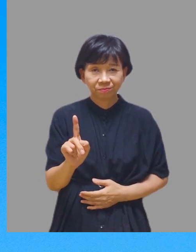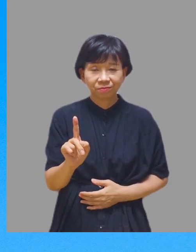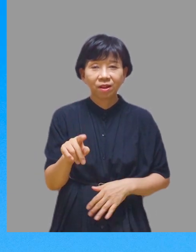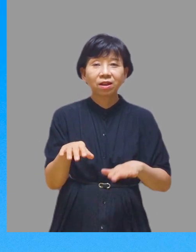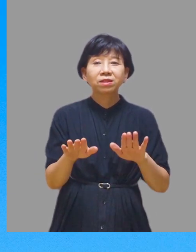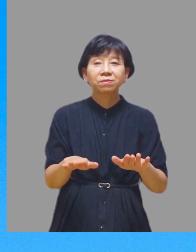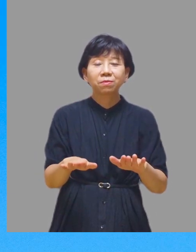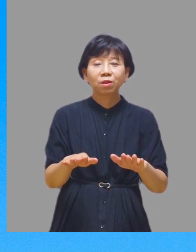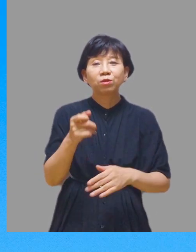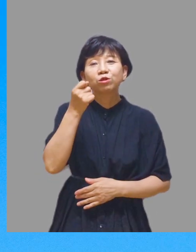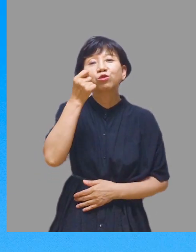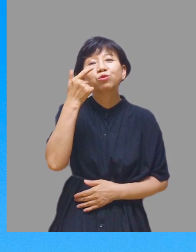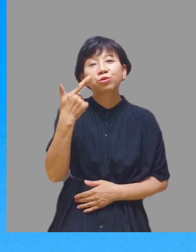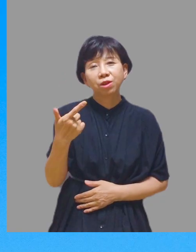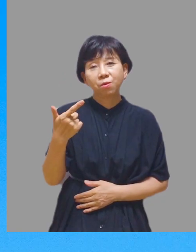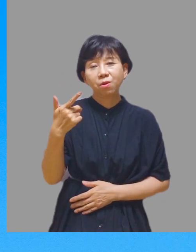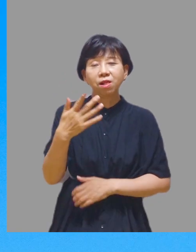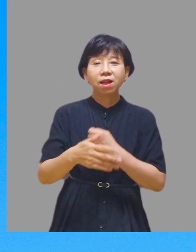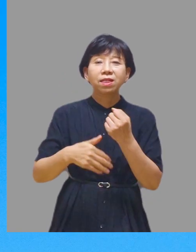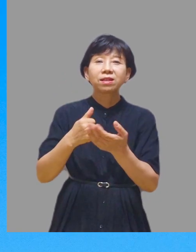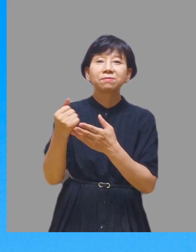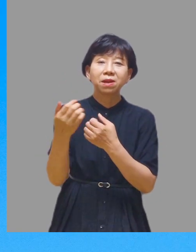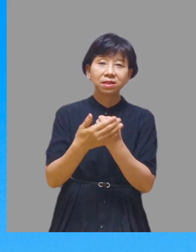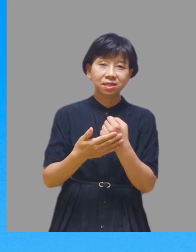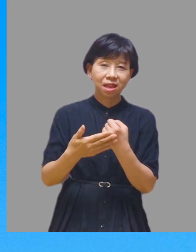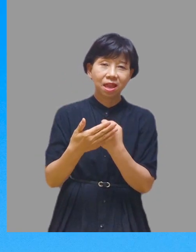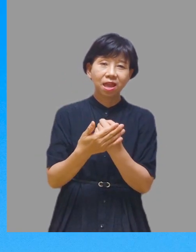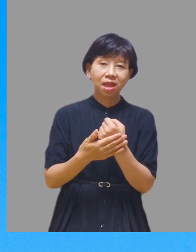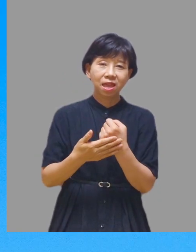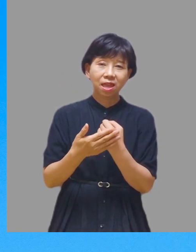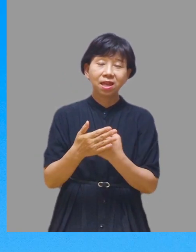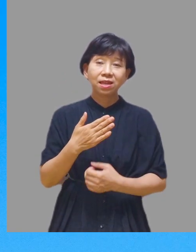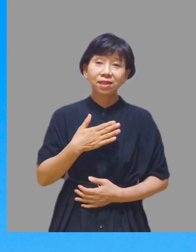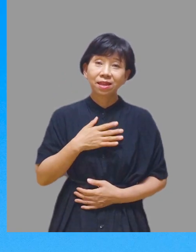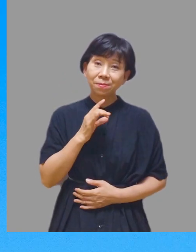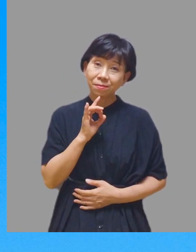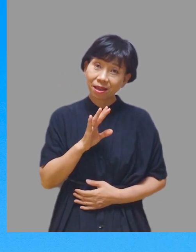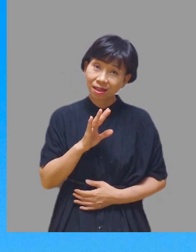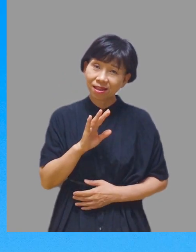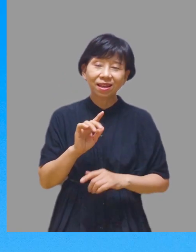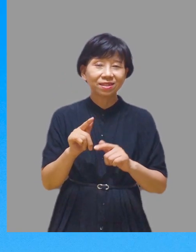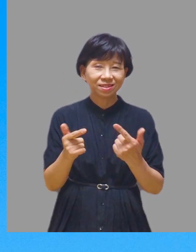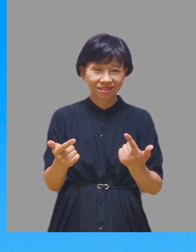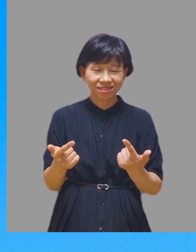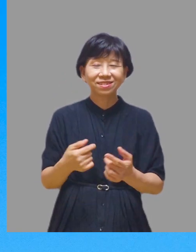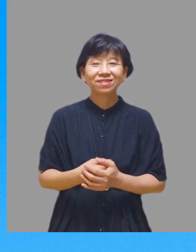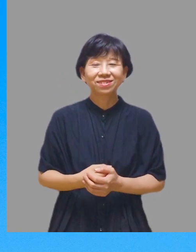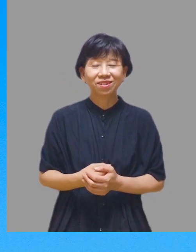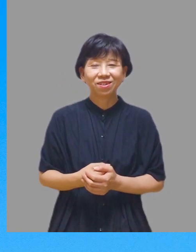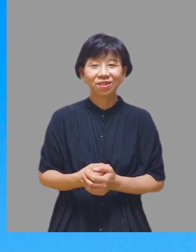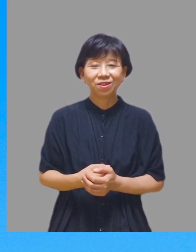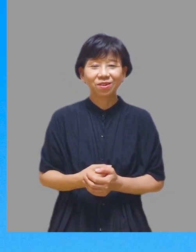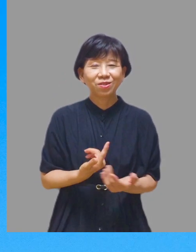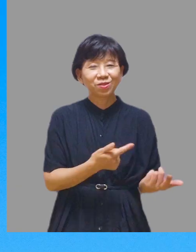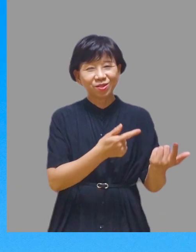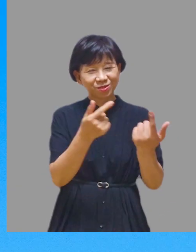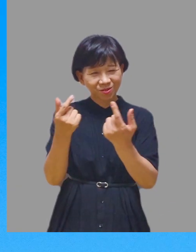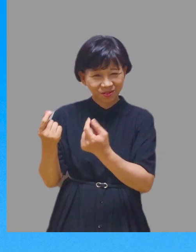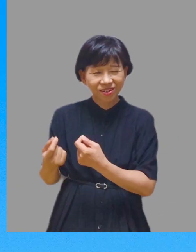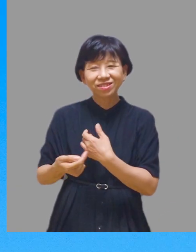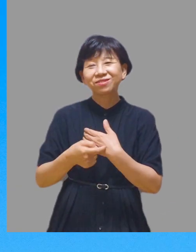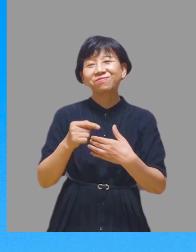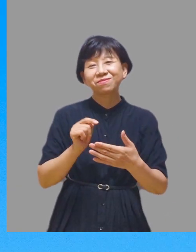이번 6달이 하나님의 은혜인데 저만 그런 게 아니고 우리 모든 성도님들 똑같은